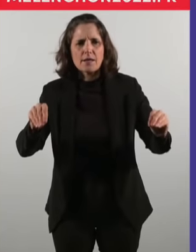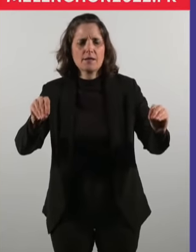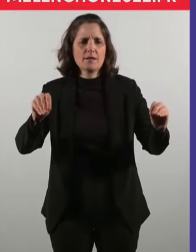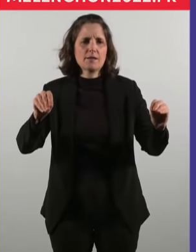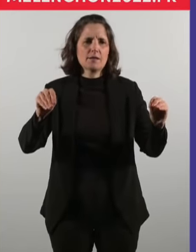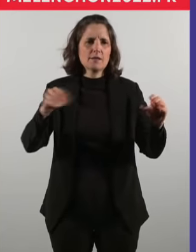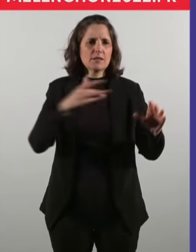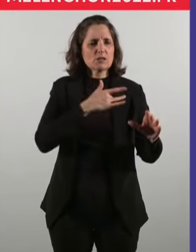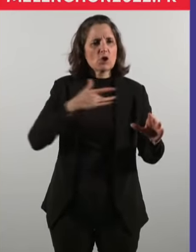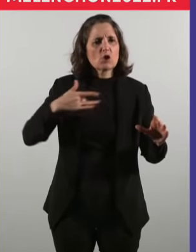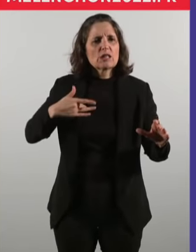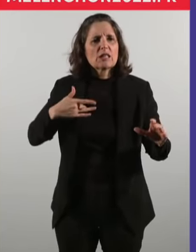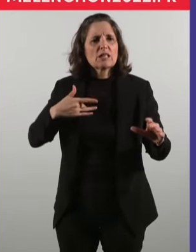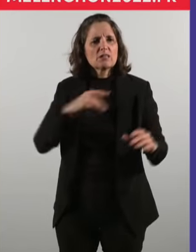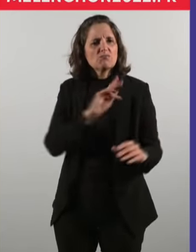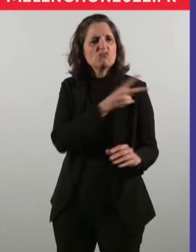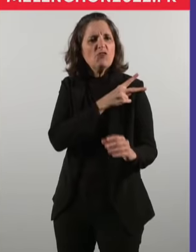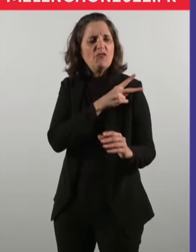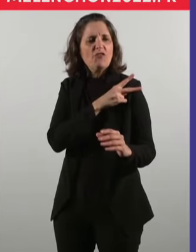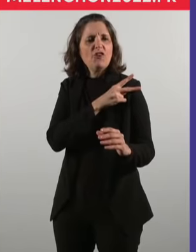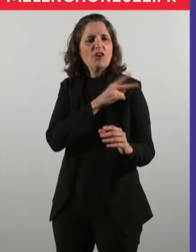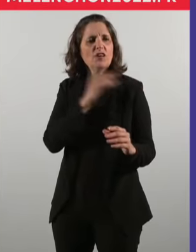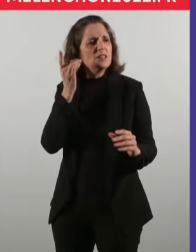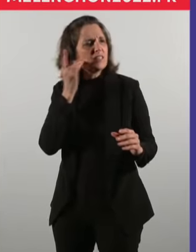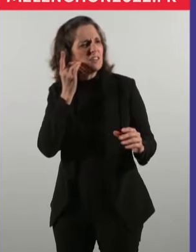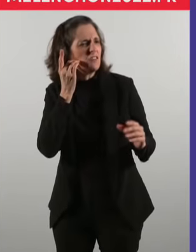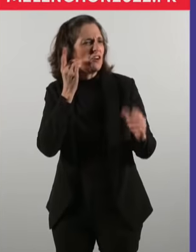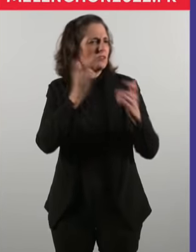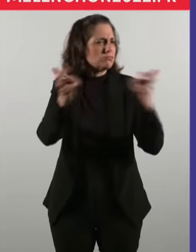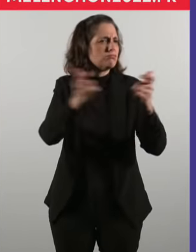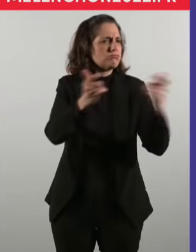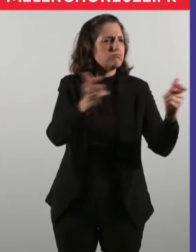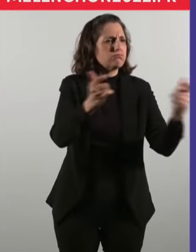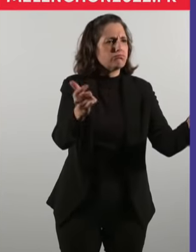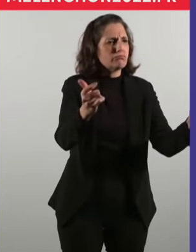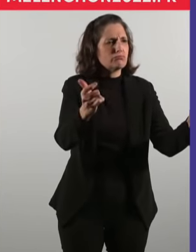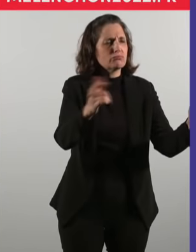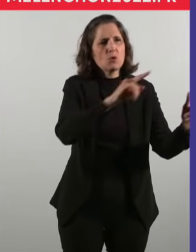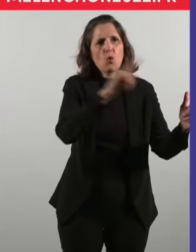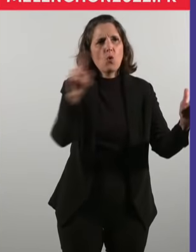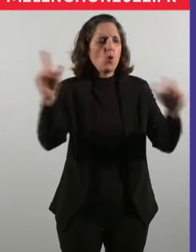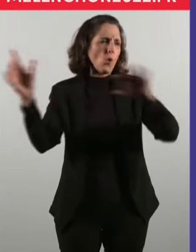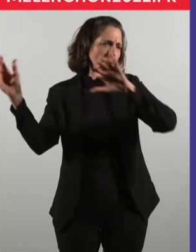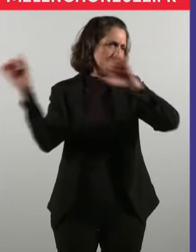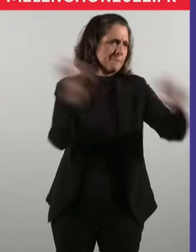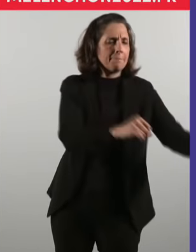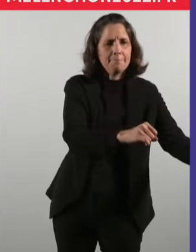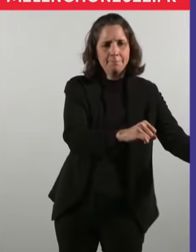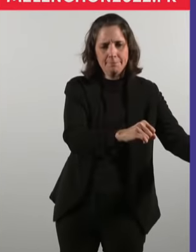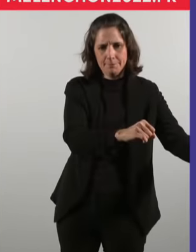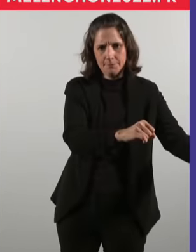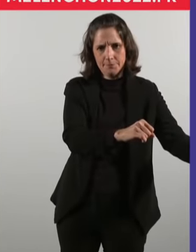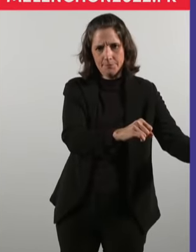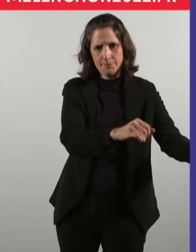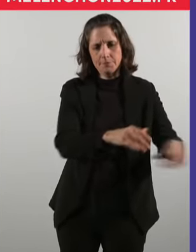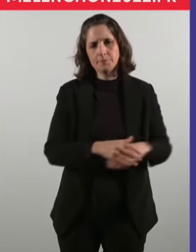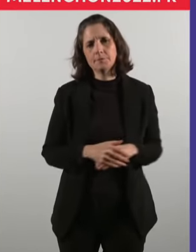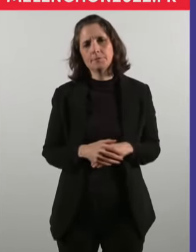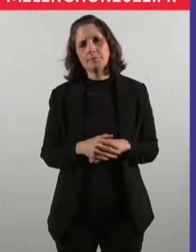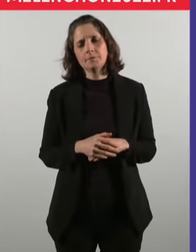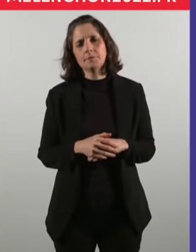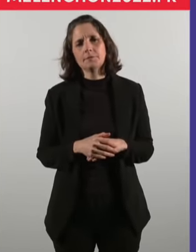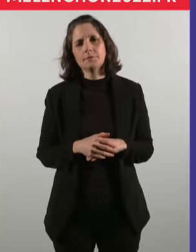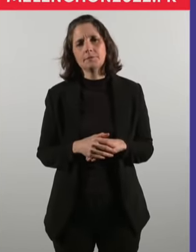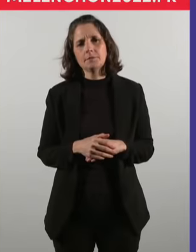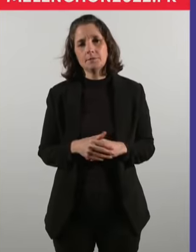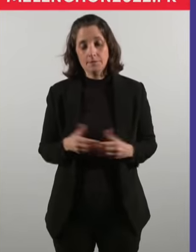santé, téléphonie mobile, ne sauraient ni ne pourrait y résister. Les capitalismes